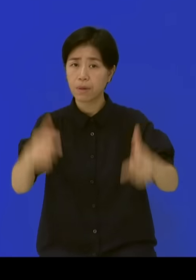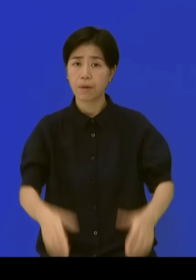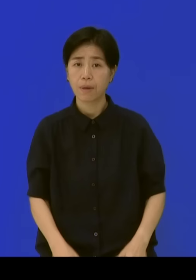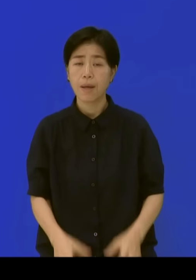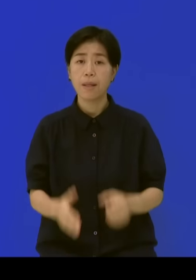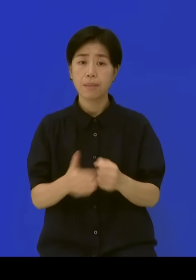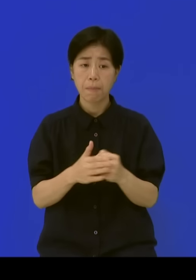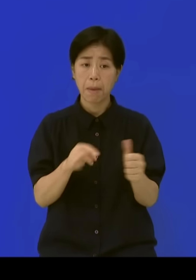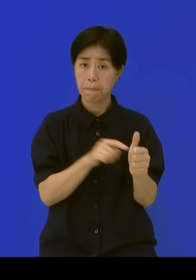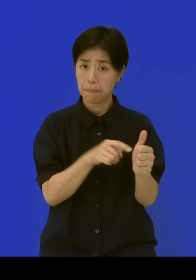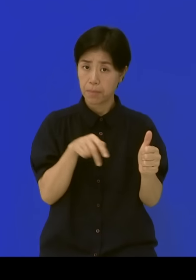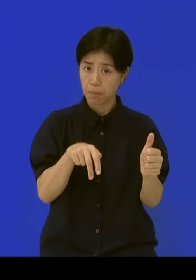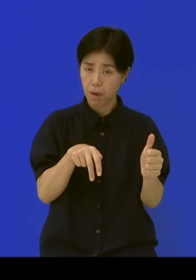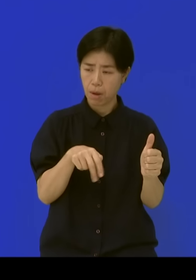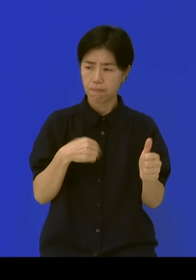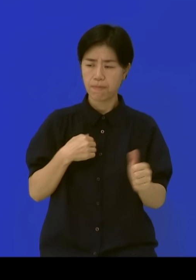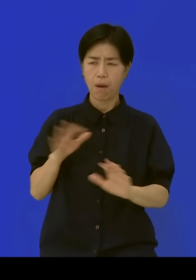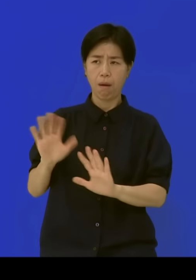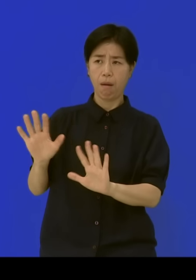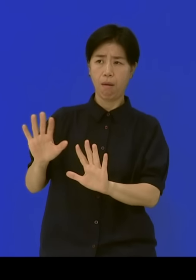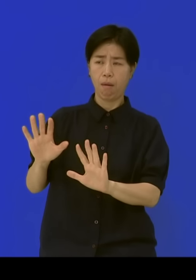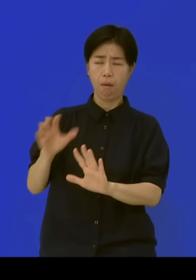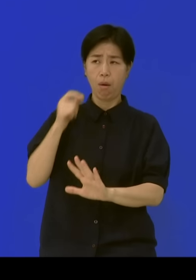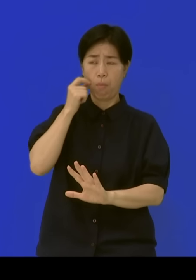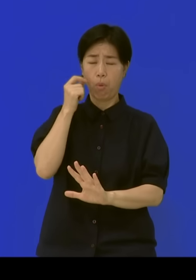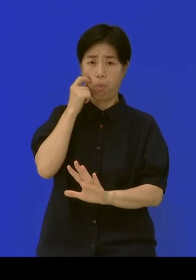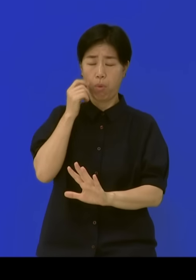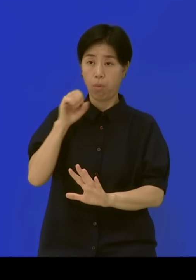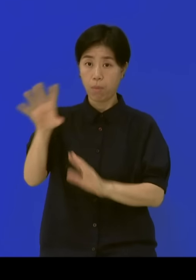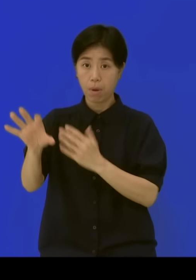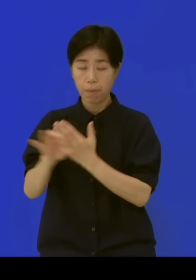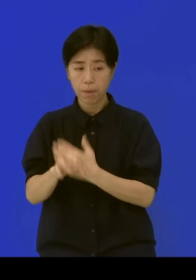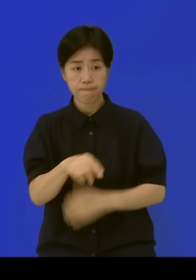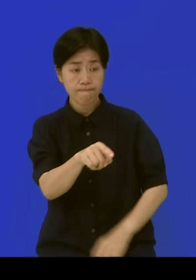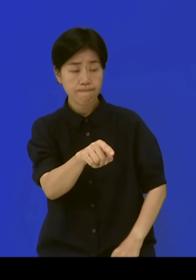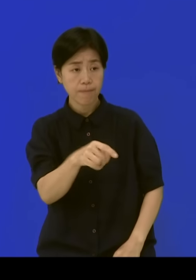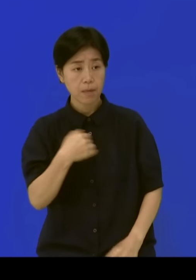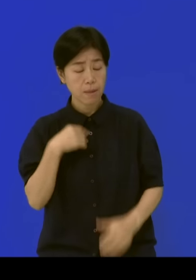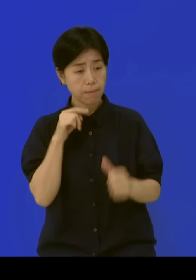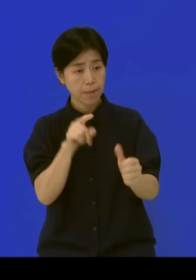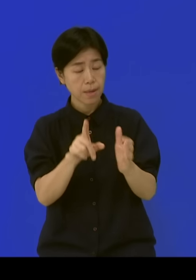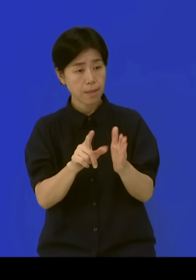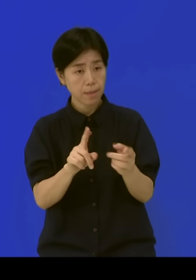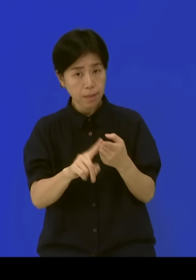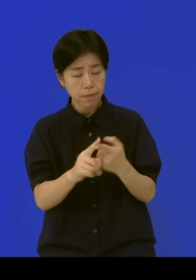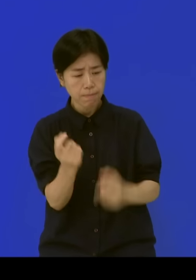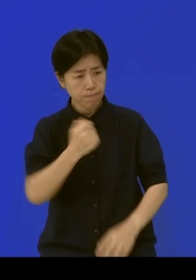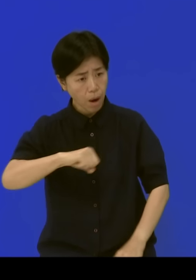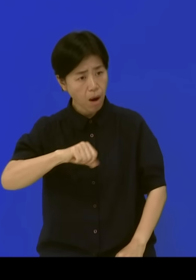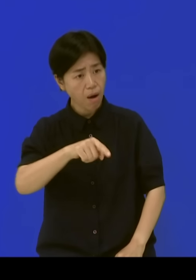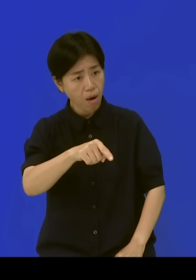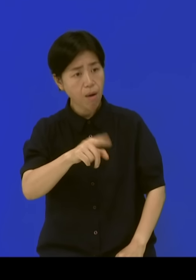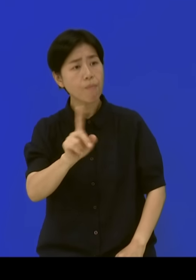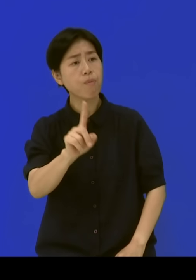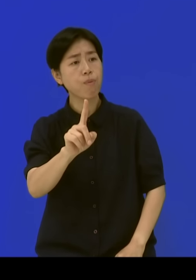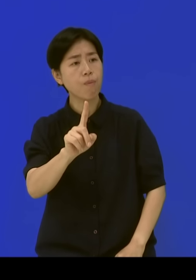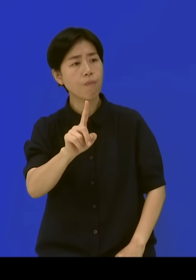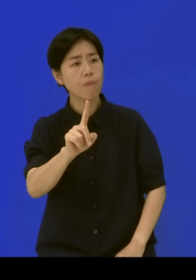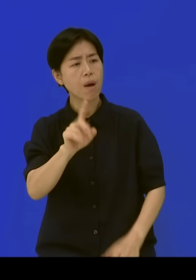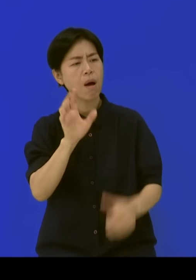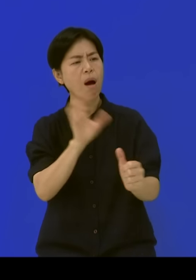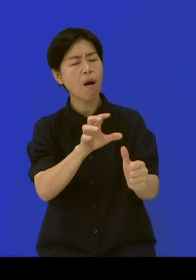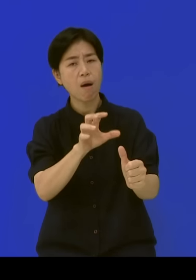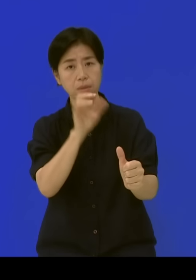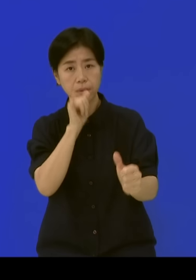사람들이 그래서 나 이거 못해요 네. 라고 말하면 너는 혁명에 적합한 그 인물이 아니다라고